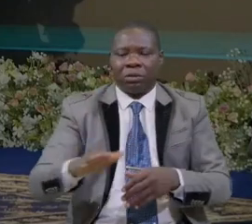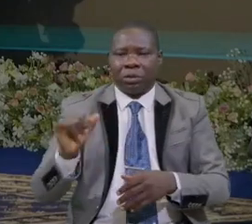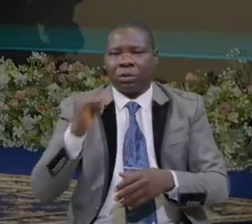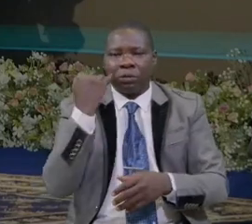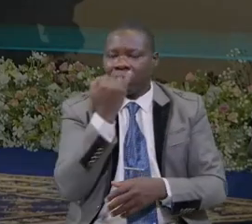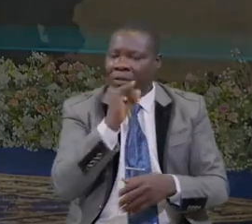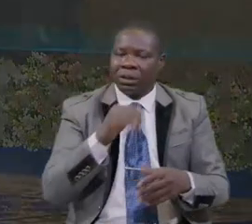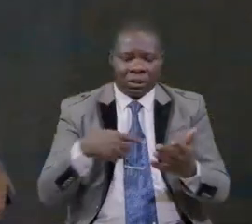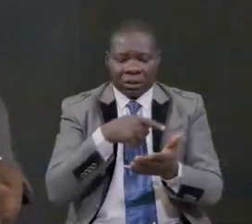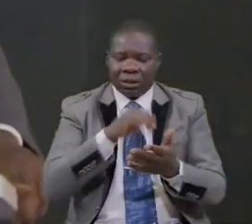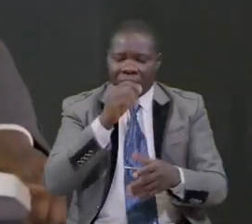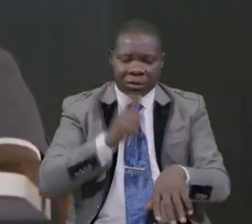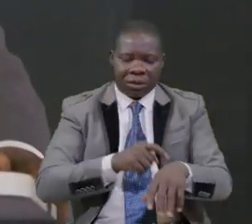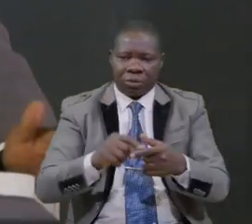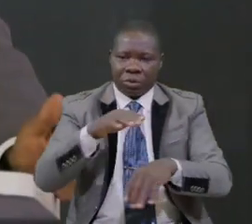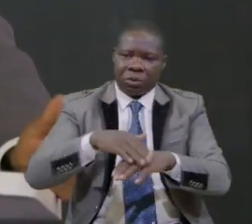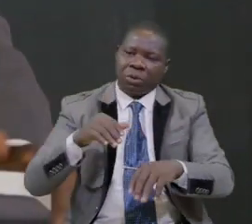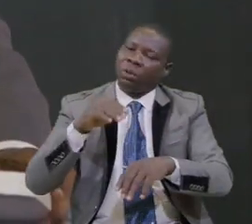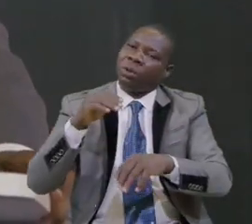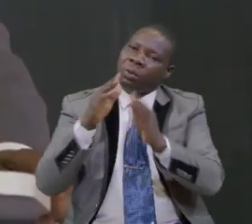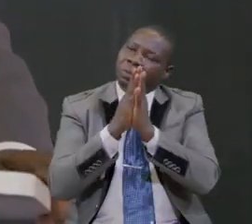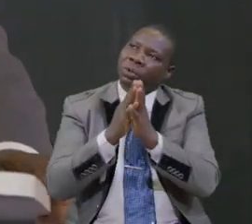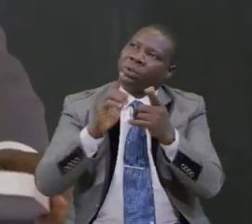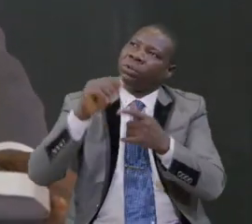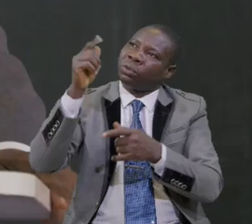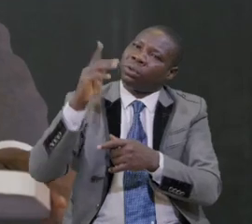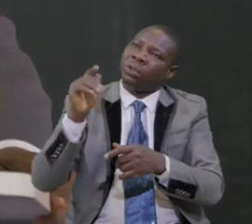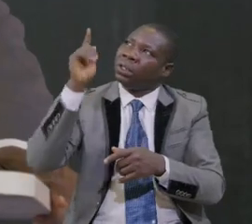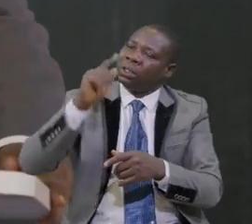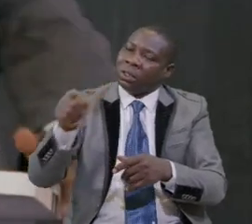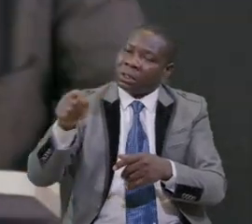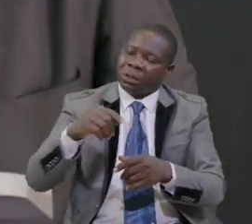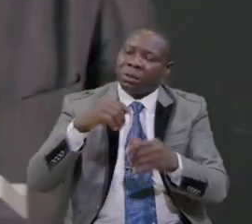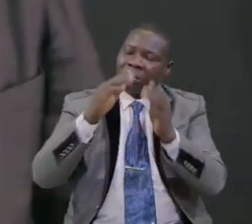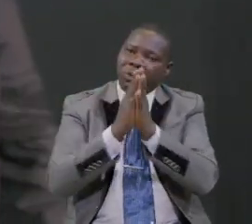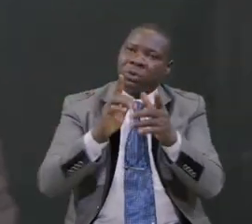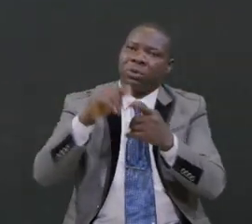m'invoquer. Et il a invoqué Dieu. Il n'avait pas besoin de crier.